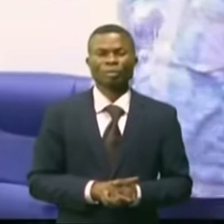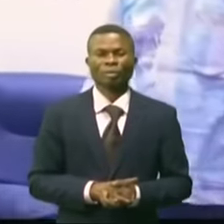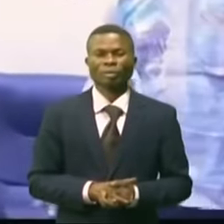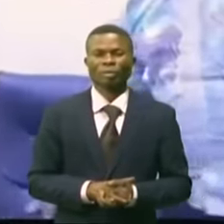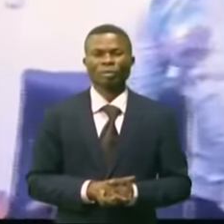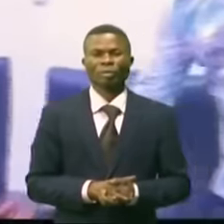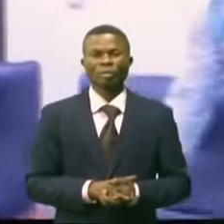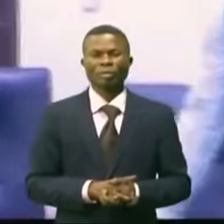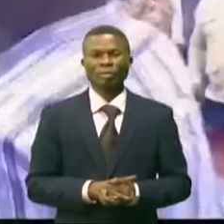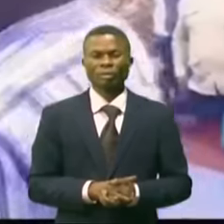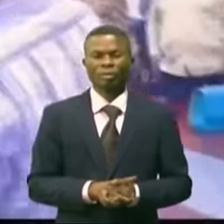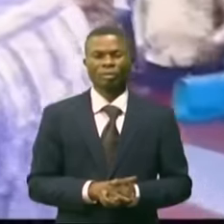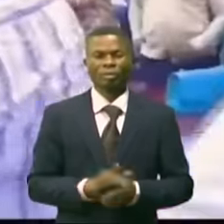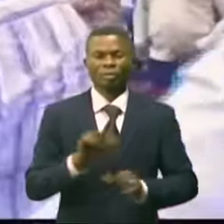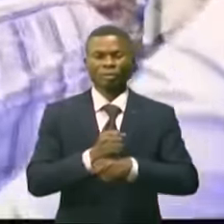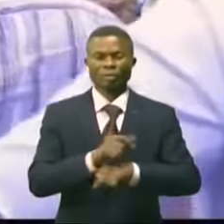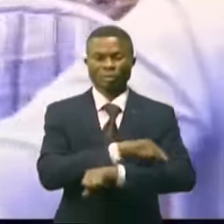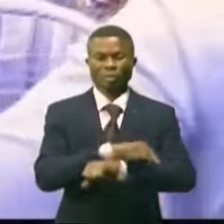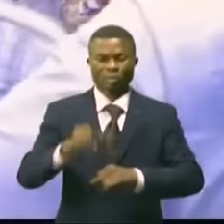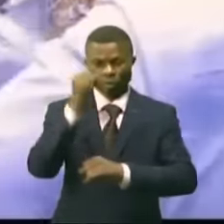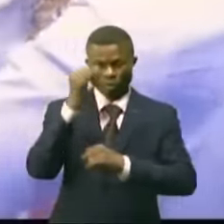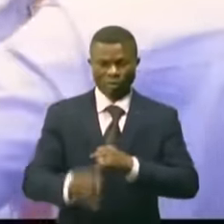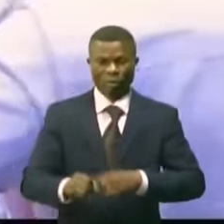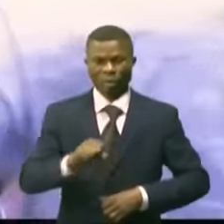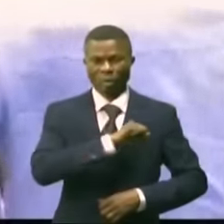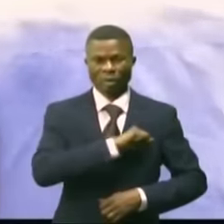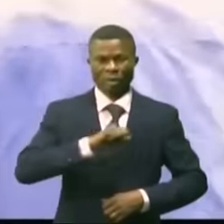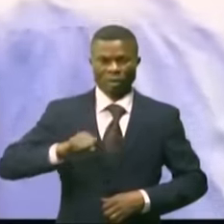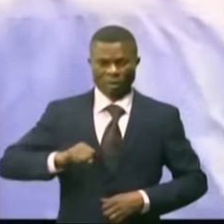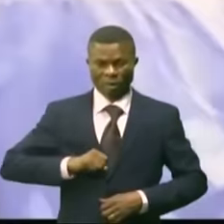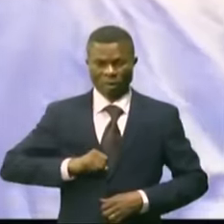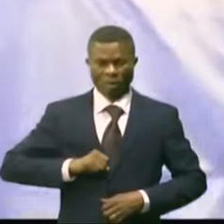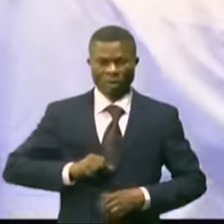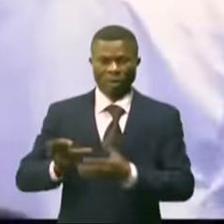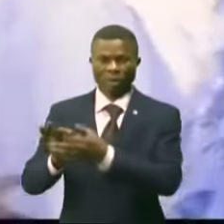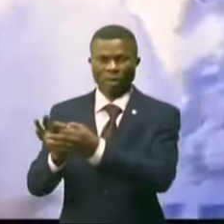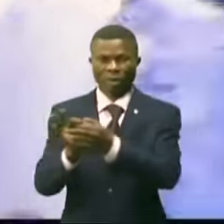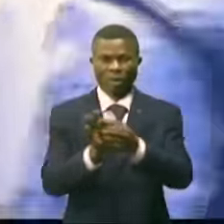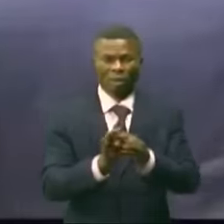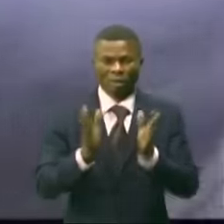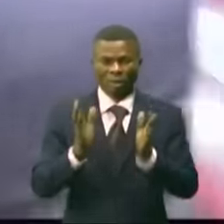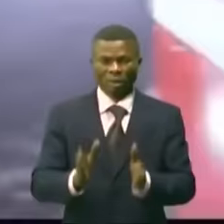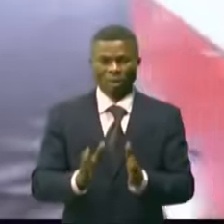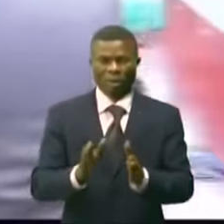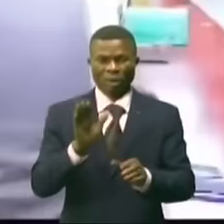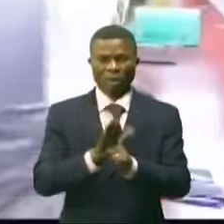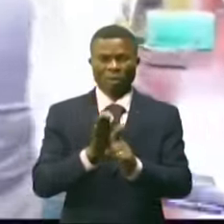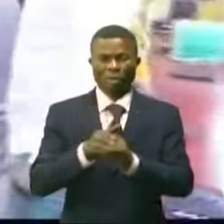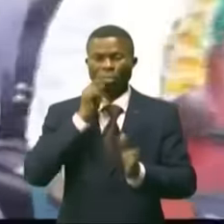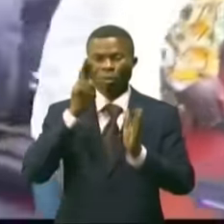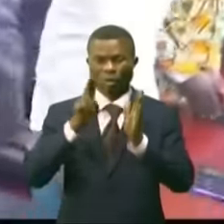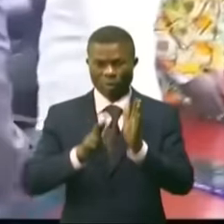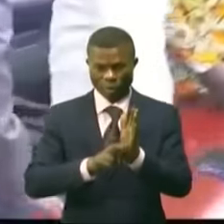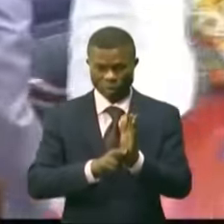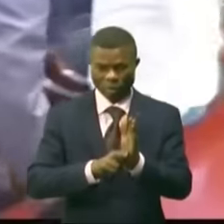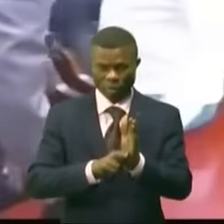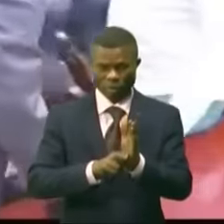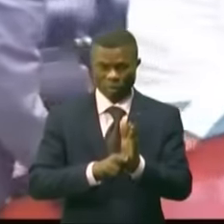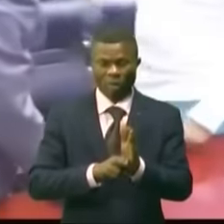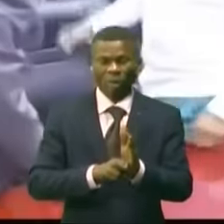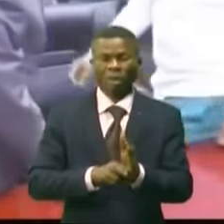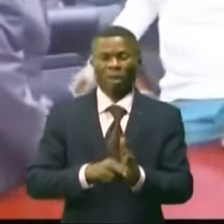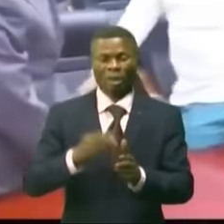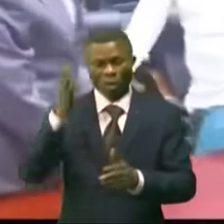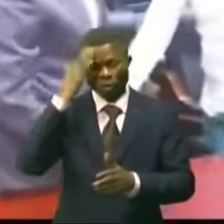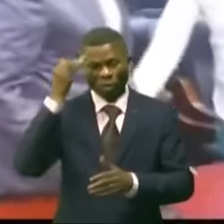prélit de la mise en place du bureau définitif du Sénat les coordonnateur de la majorité parlementaire enin d'harmoniser le vu